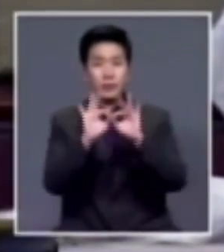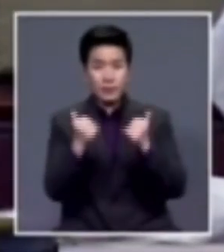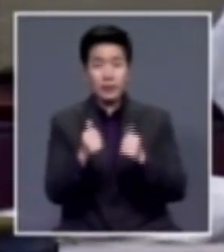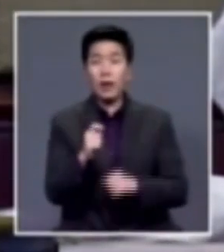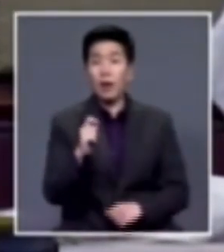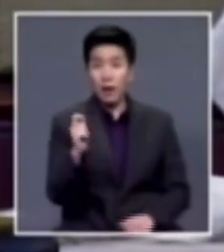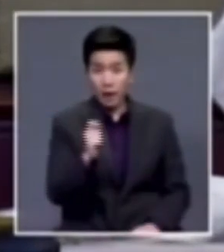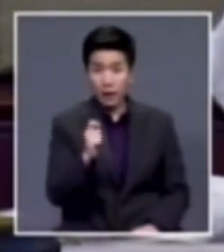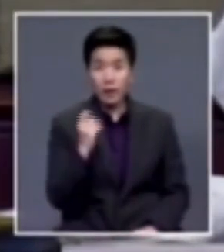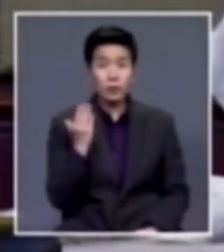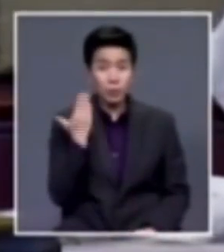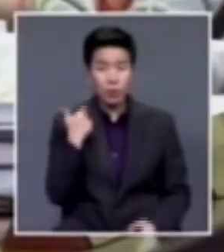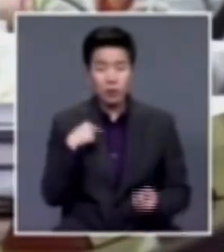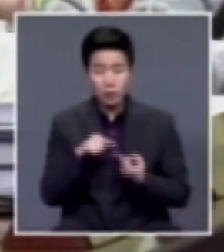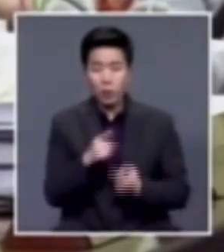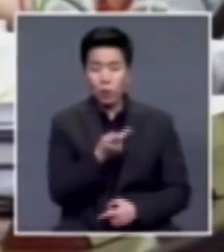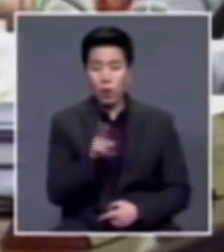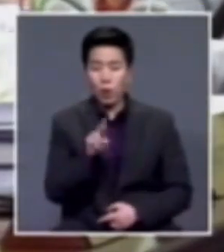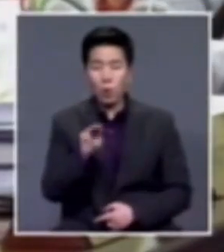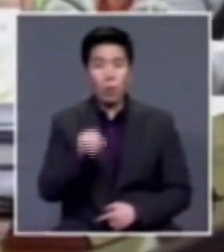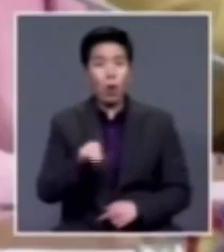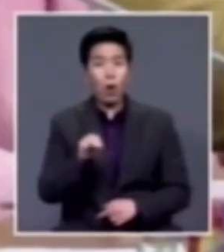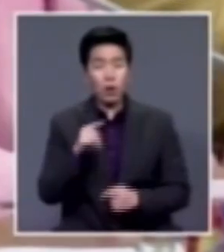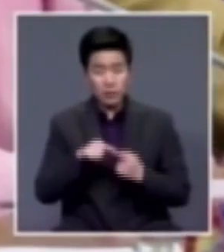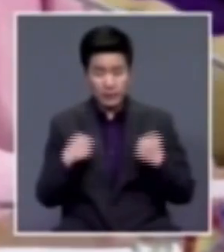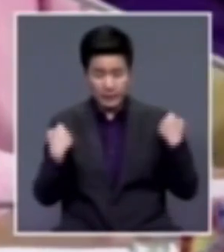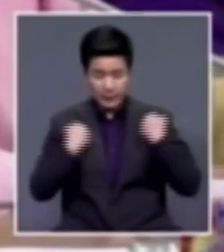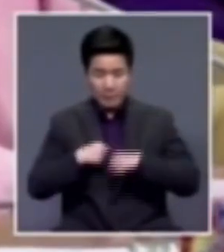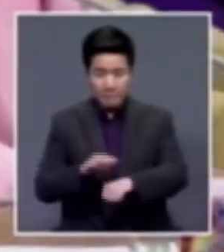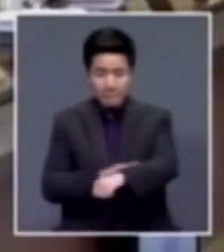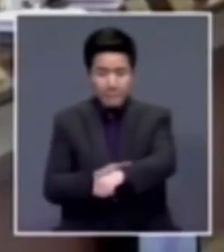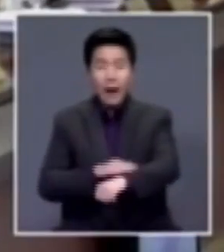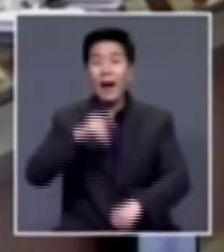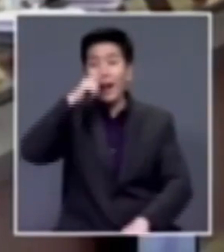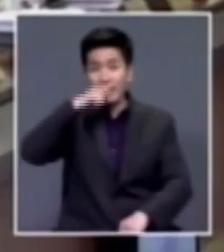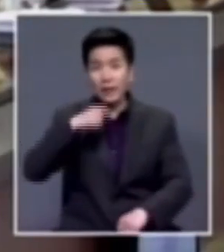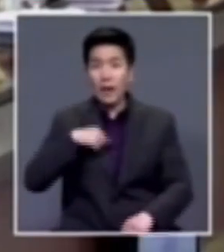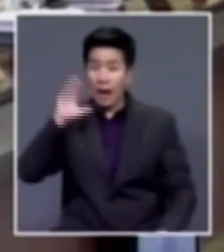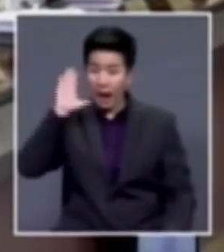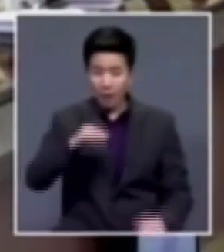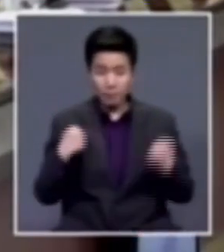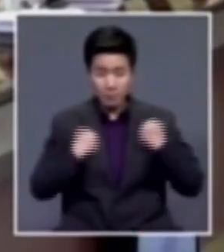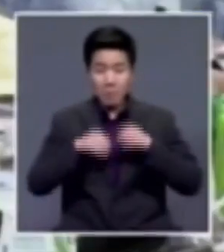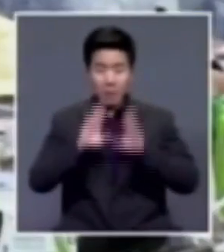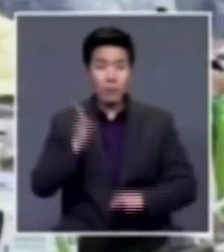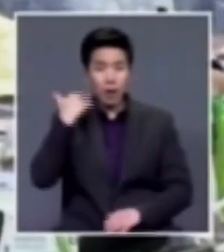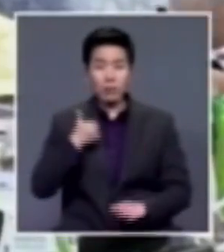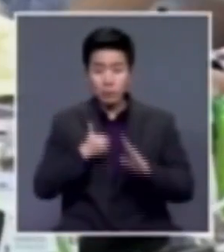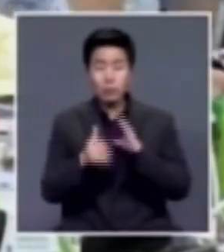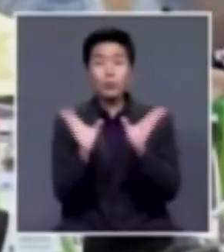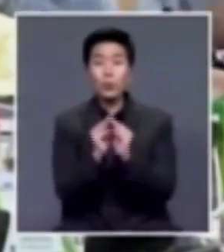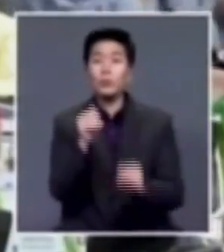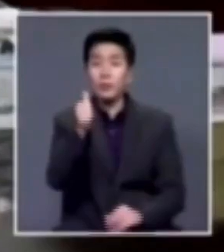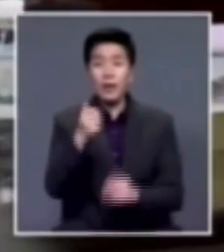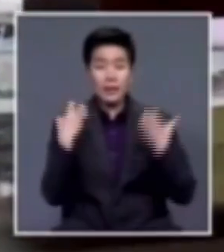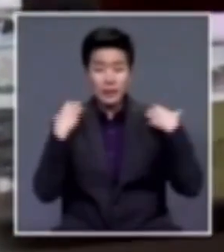างคันรัฐบาลนะครับครม.มีการแต่งชุดผ้าไทยอยู่แล้วผมก็ไม่ได้ห้ามนะครับถ้าใครจะแต่งชุดไทยย้อนยุคเข้ามาประชุมนะครับหรือ